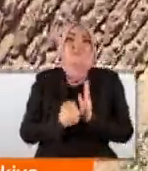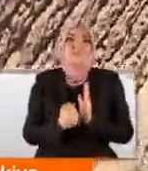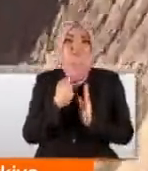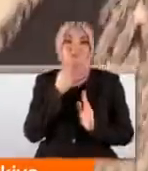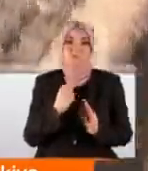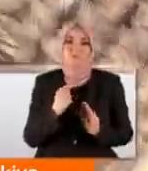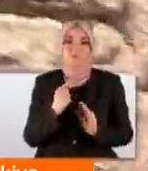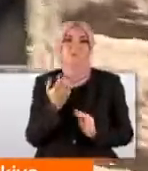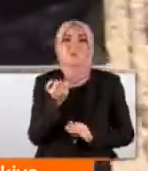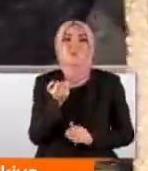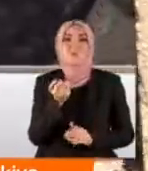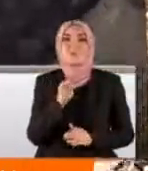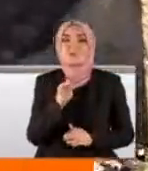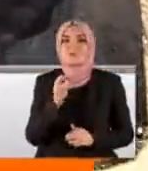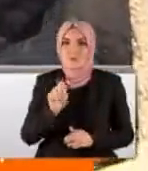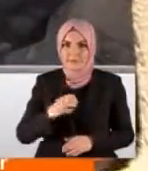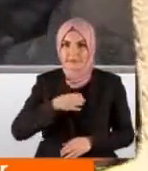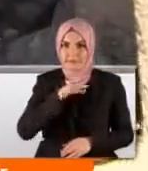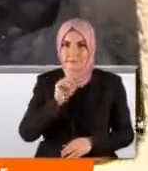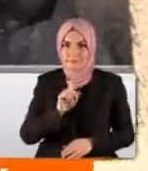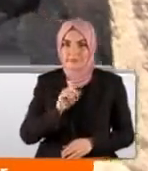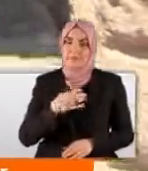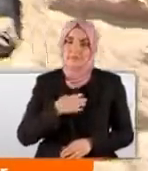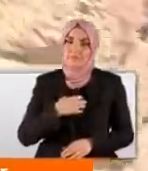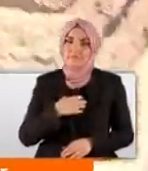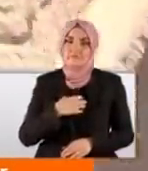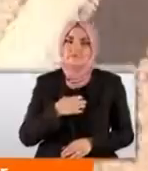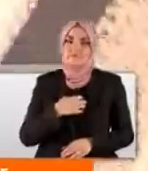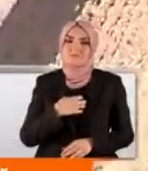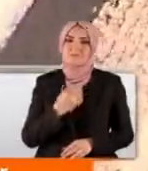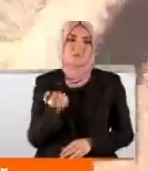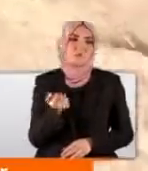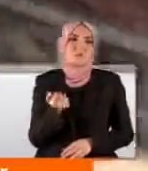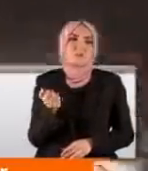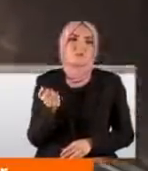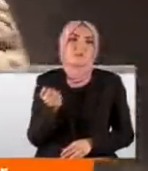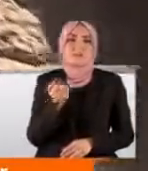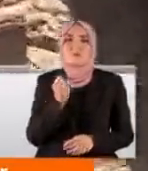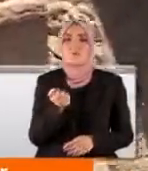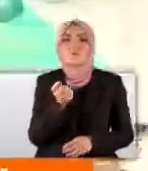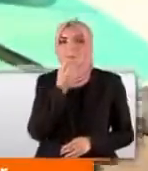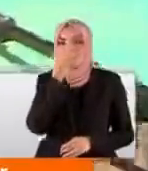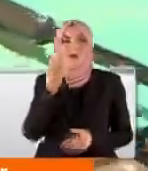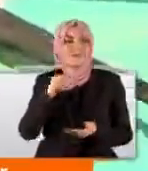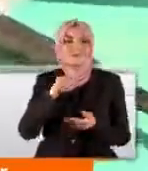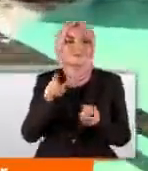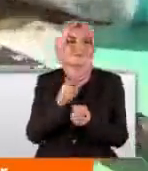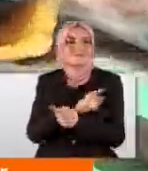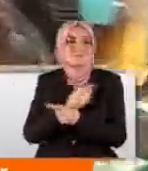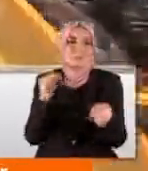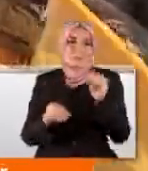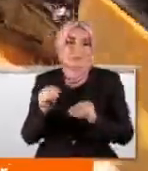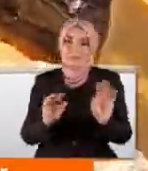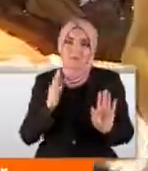mi hazırladınız? Biz yaptık. Nasıl hazırladınız köfteyi? Hiç katkısı yok. Sadece köfte şeyini koyuyorum, baharatını koyuyorum. Bitti. Artık sıra yemekte